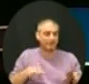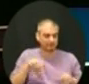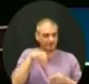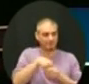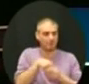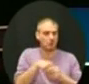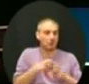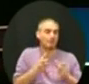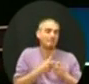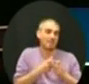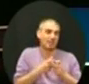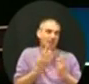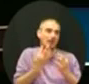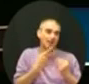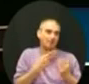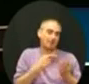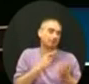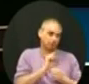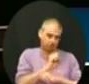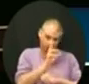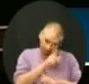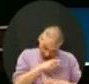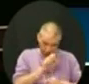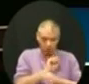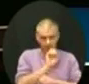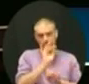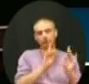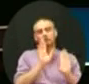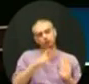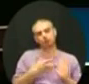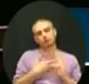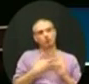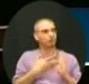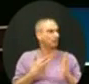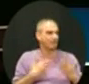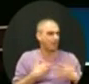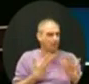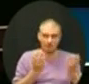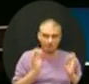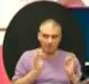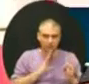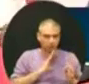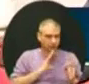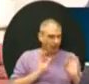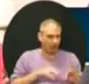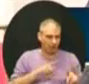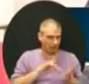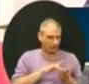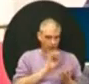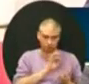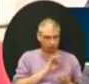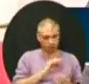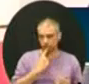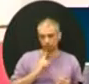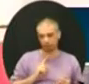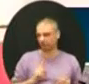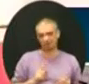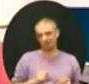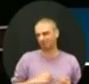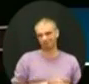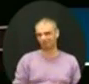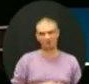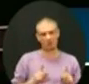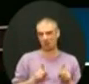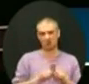אצלו בתוך המפלגה, כמה אופוזיציה יש לו, ויש לו אופוזיציה, יש ביקורות. אבל אין ממש איום ממשי על מקומו.